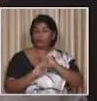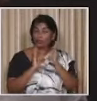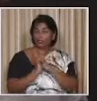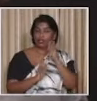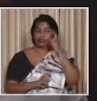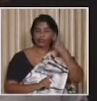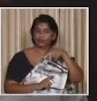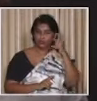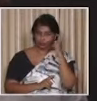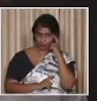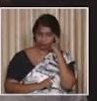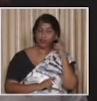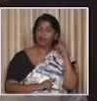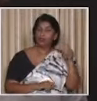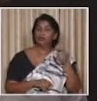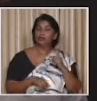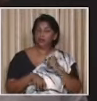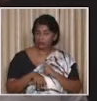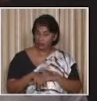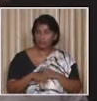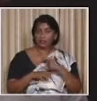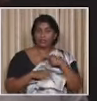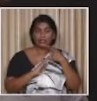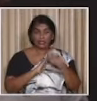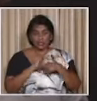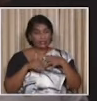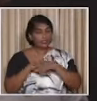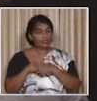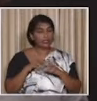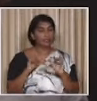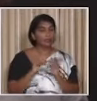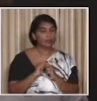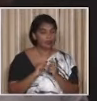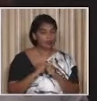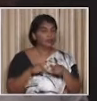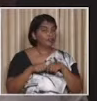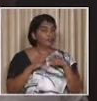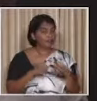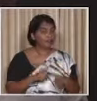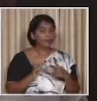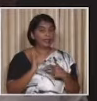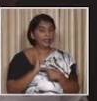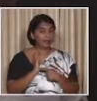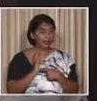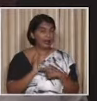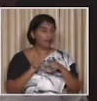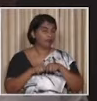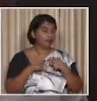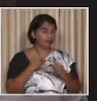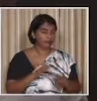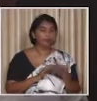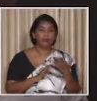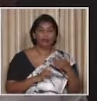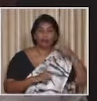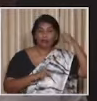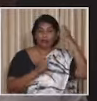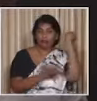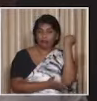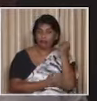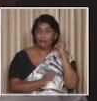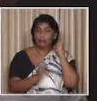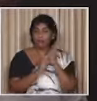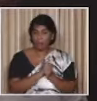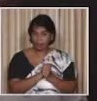ජනතාව දන්නවා. ඒ අවස්ථාවේ ජාතිවාදයට වියදම ට්‍රිලියන ගණනක්. ඒ කියන්නේ ලයිට් කණු, බස්